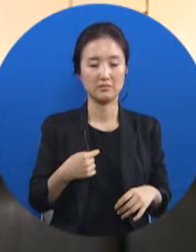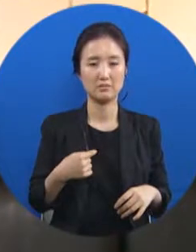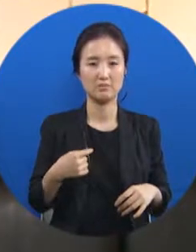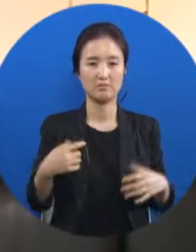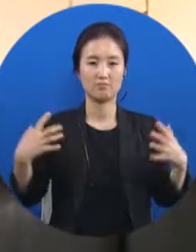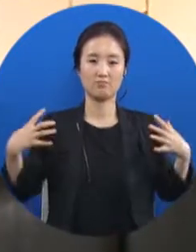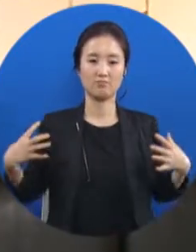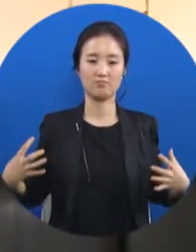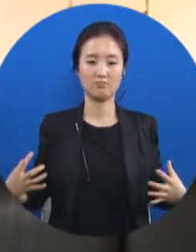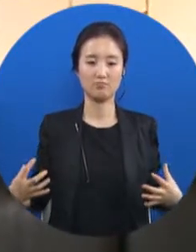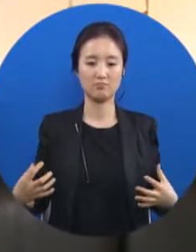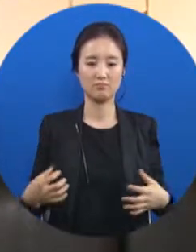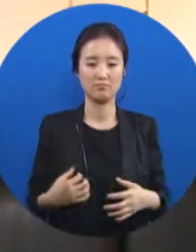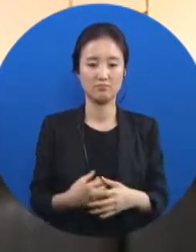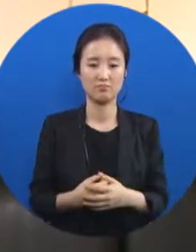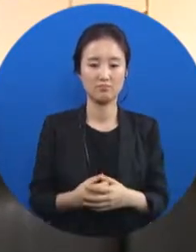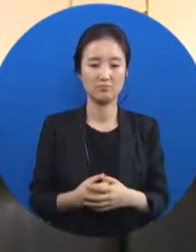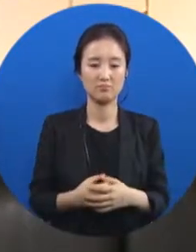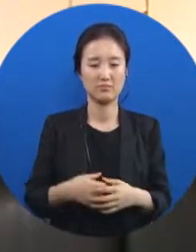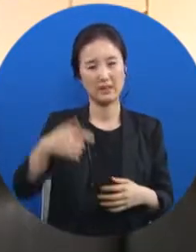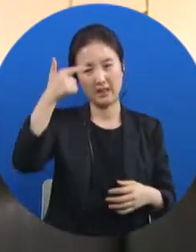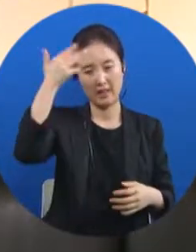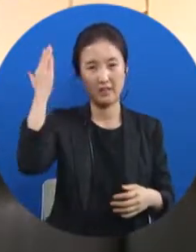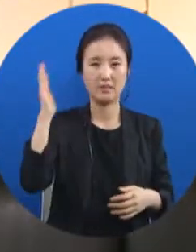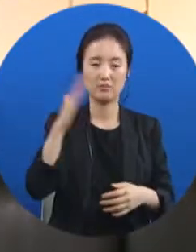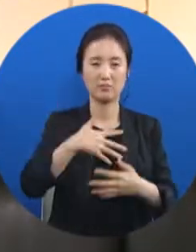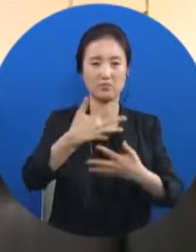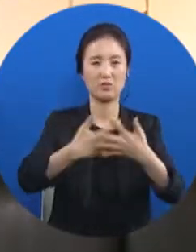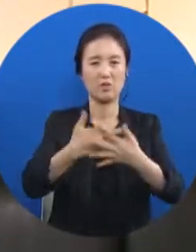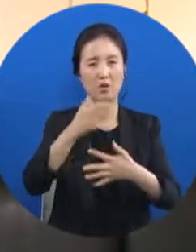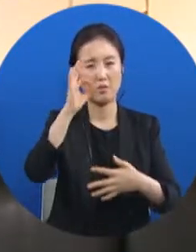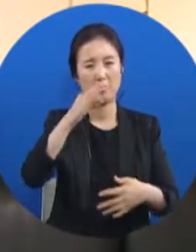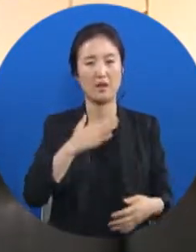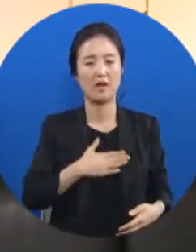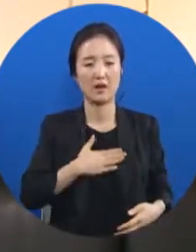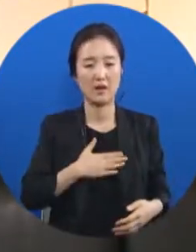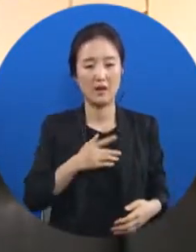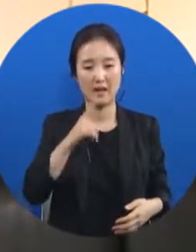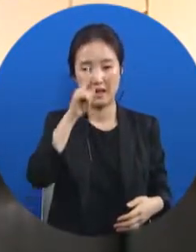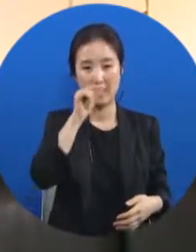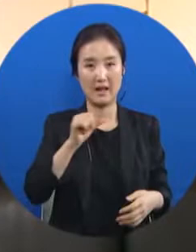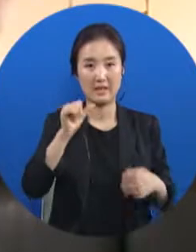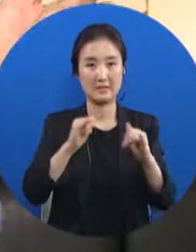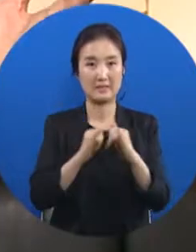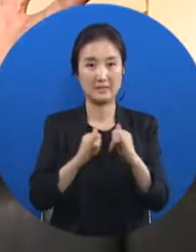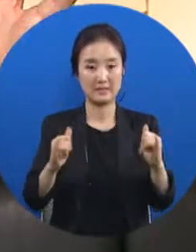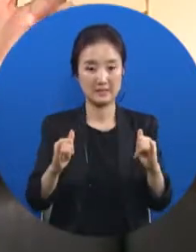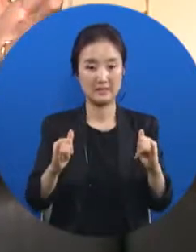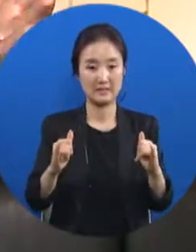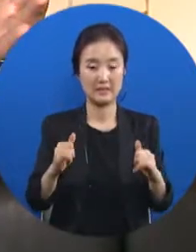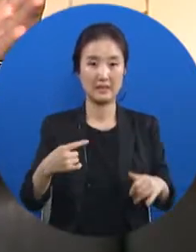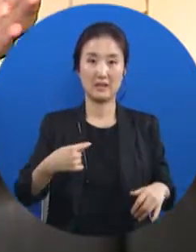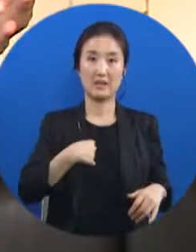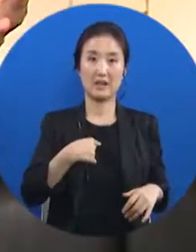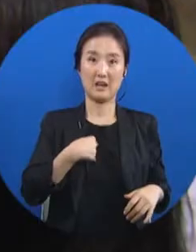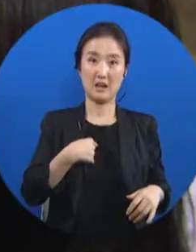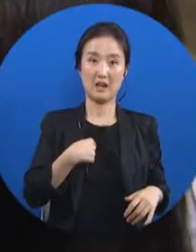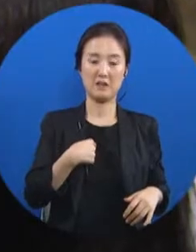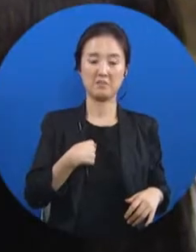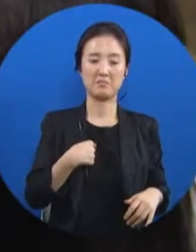그 성룡 영화를 걔들이 옛날부터 봤기 때문에 아시아계 중에 저 정도 등치는 안 건드려요.